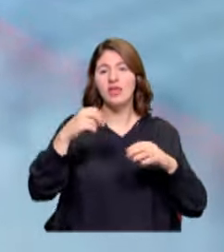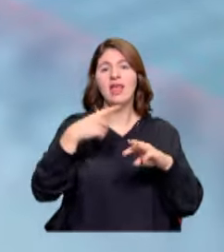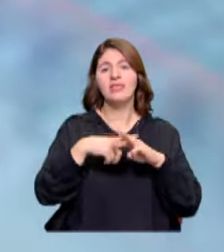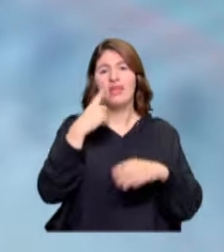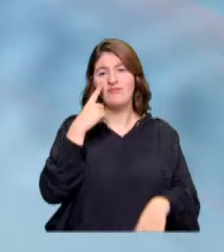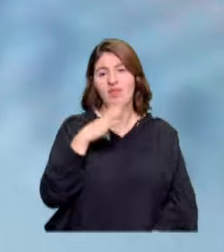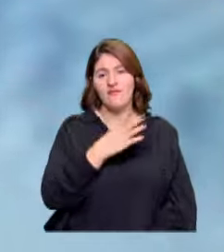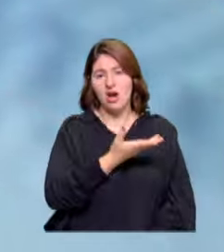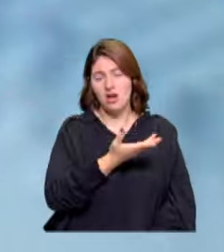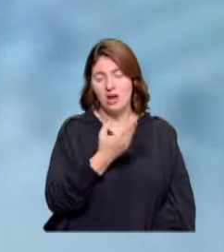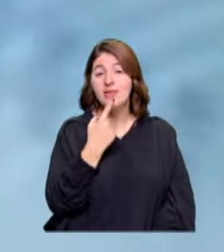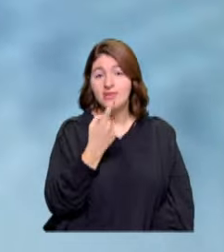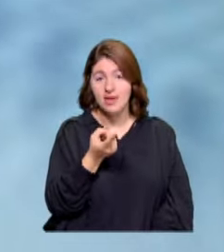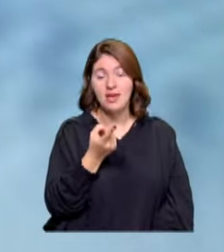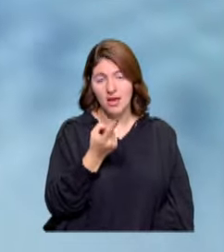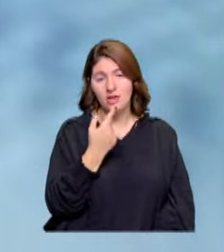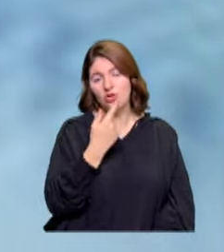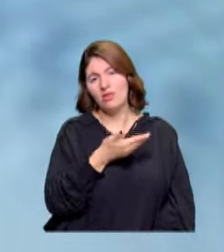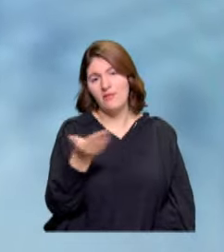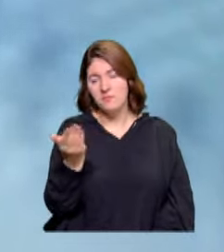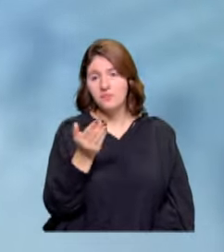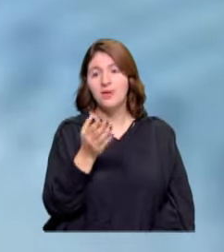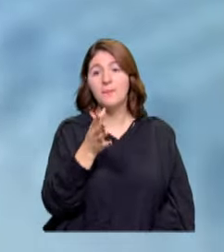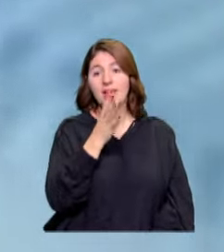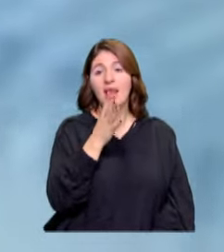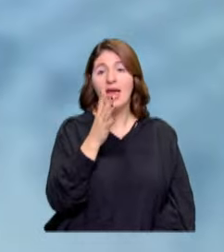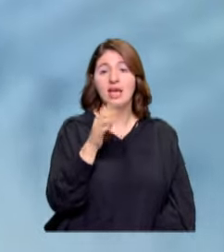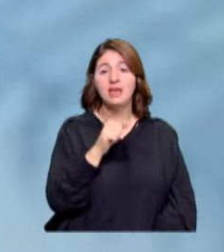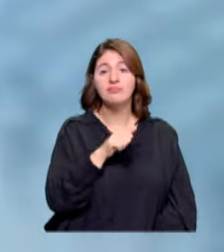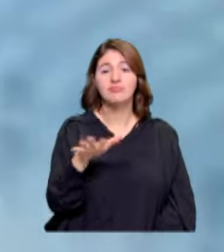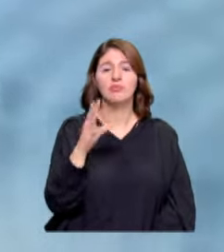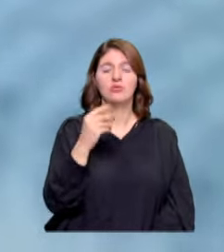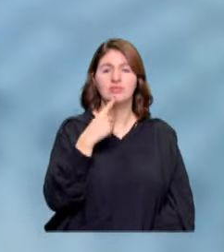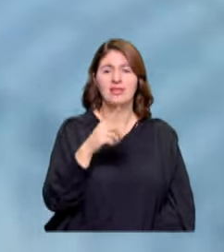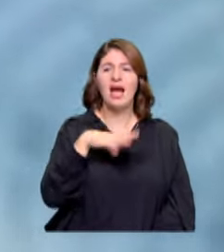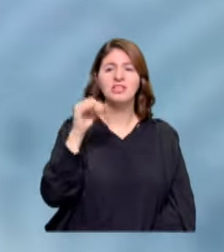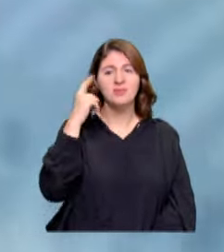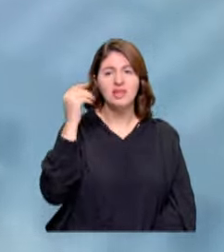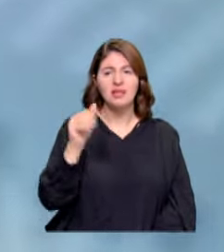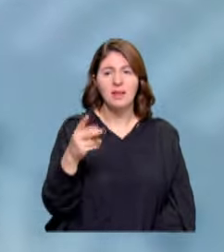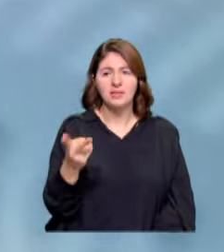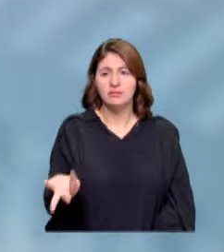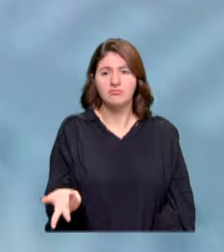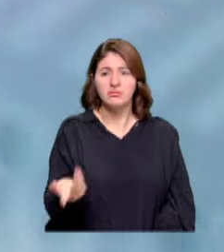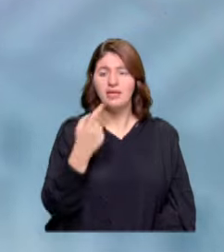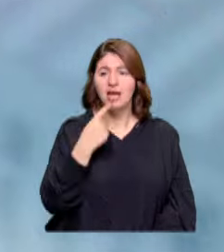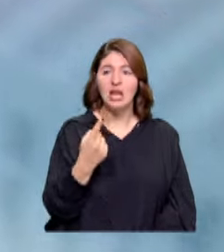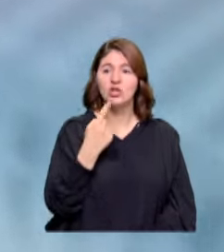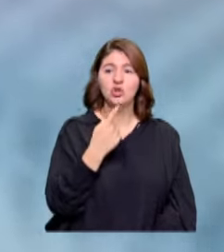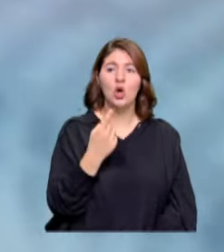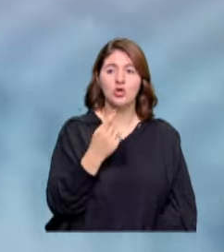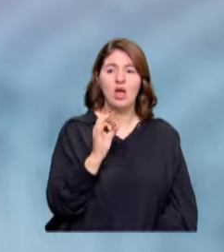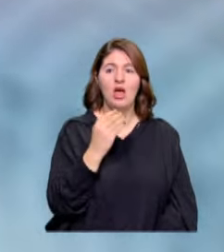E-Devlet'te var diyerek sözlerine devam etti. Kasıtlı olarak yayıldı dedi. Herkesin başına gelebilir diyerek